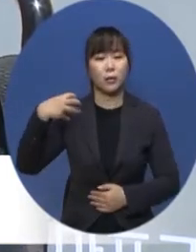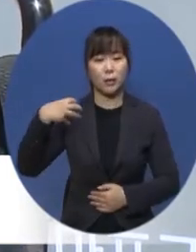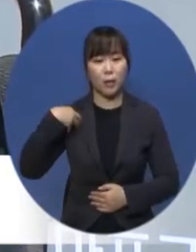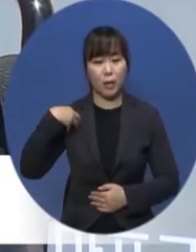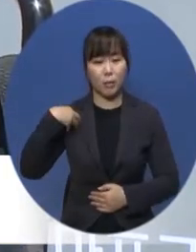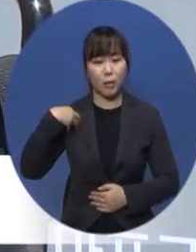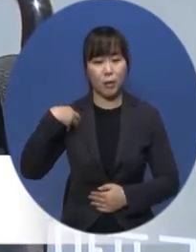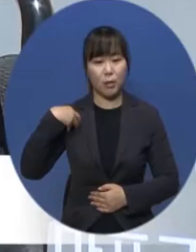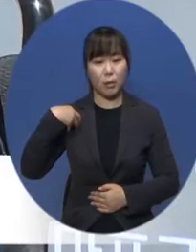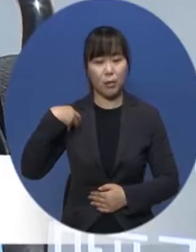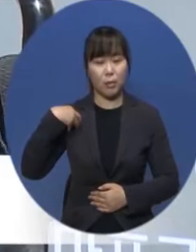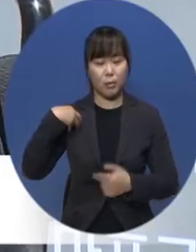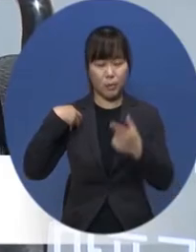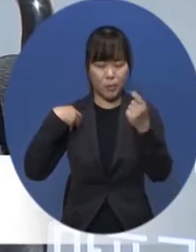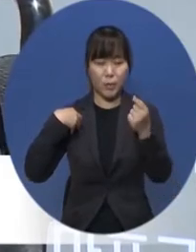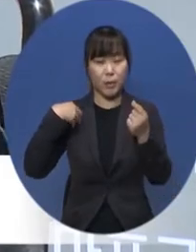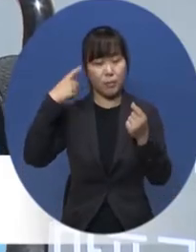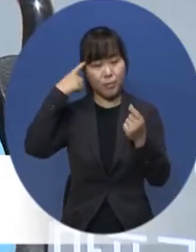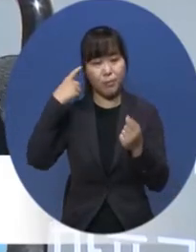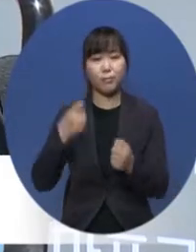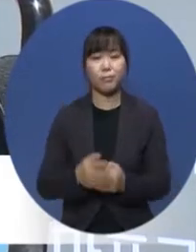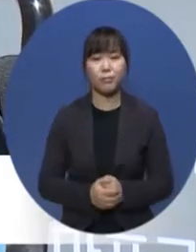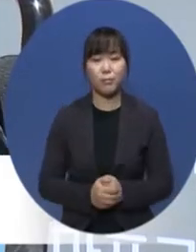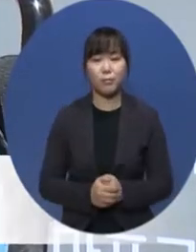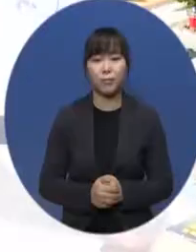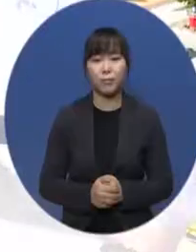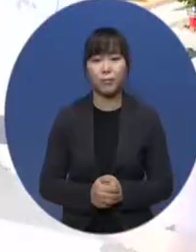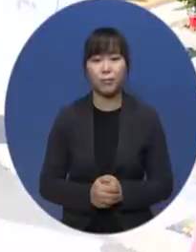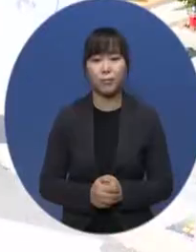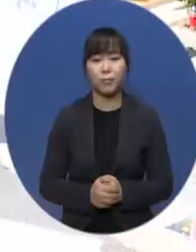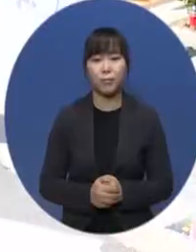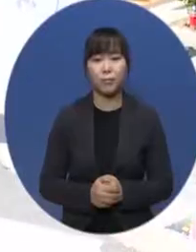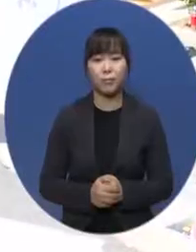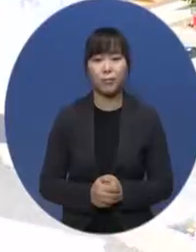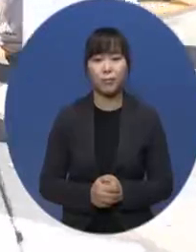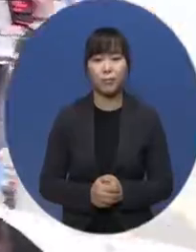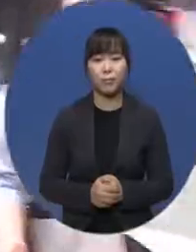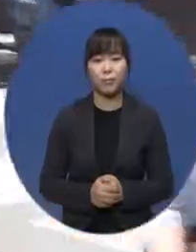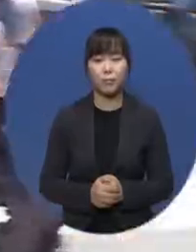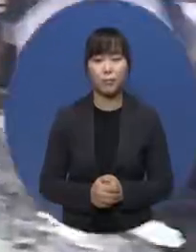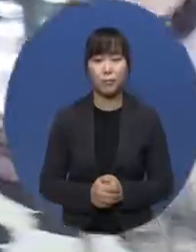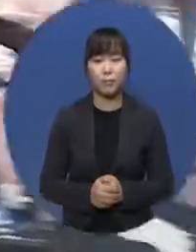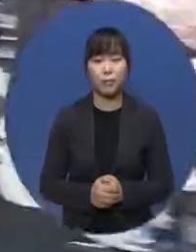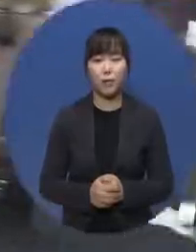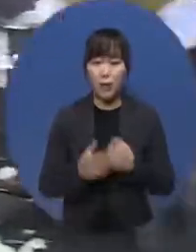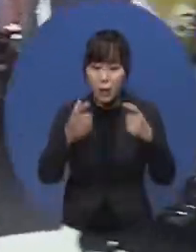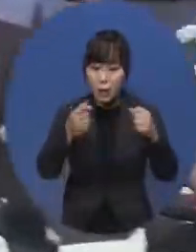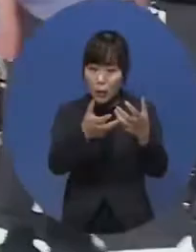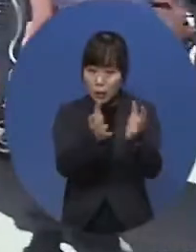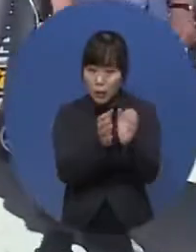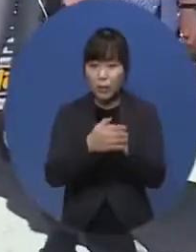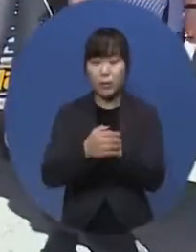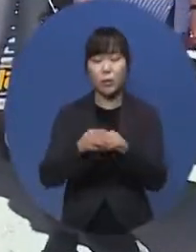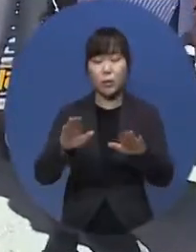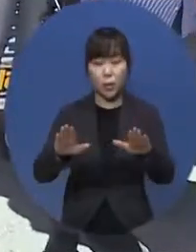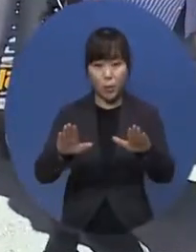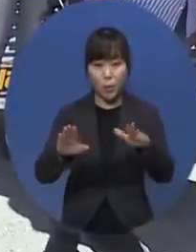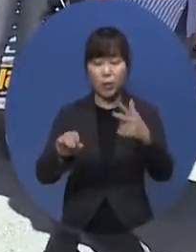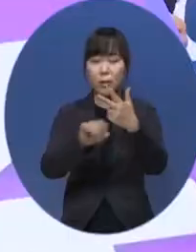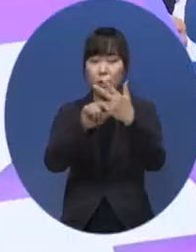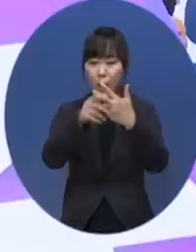저는 책임이고 의무라고 생각을 합니다. 한편 전 장애는 이달 말